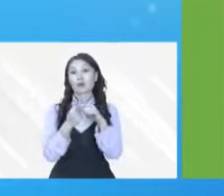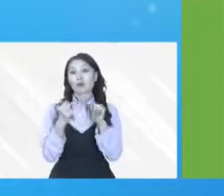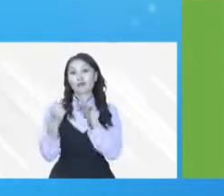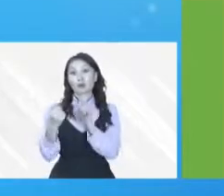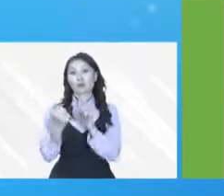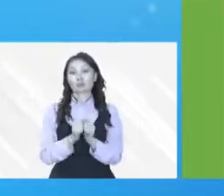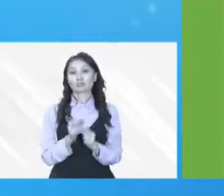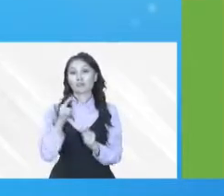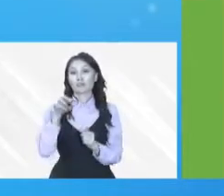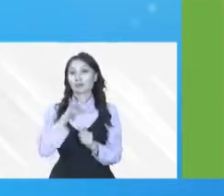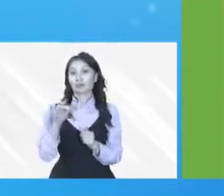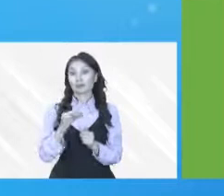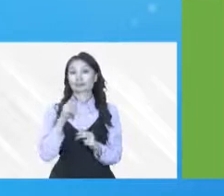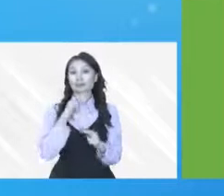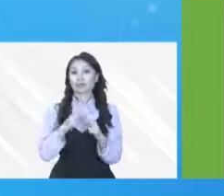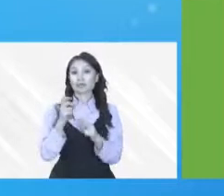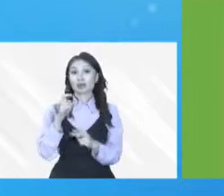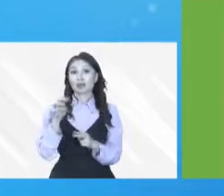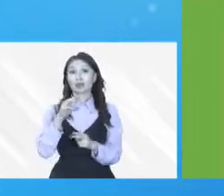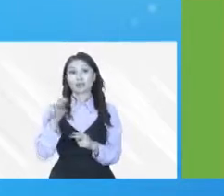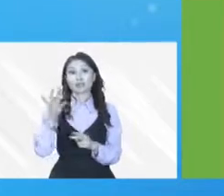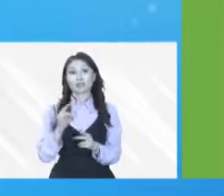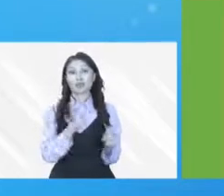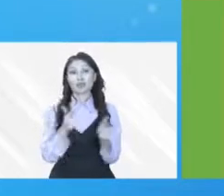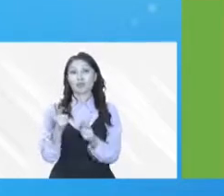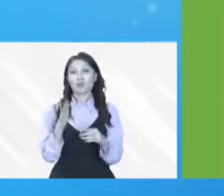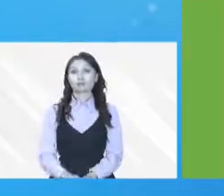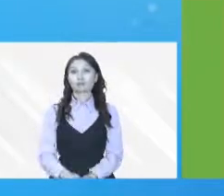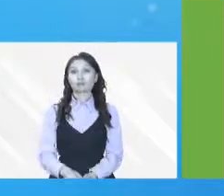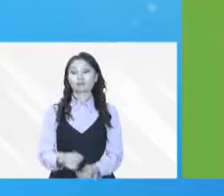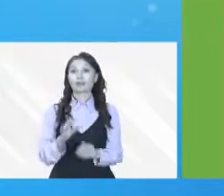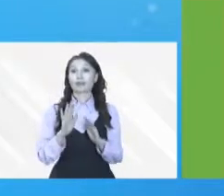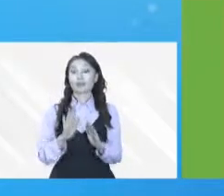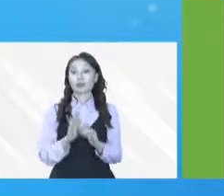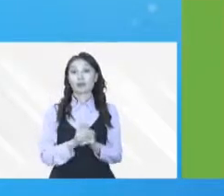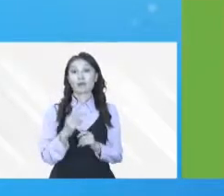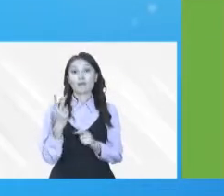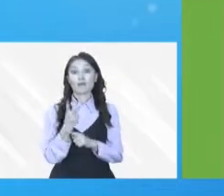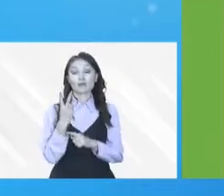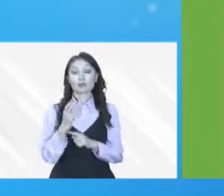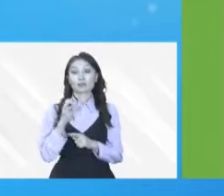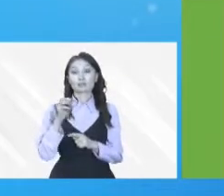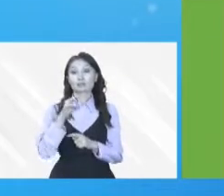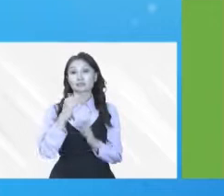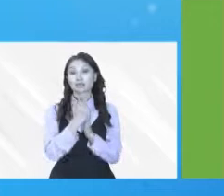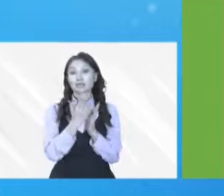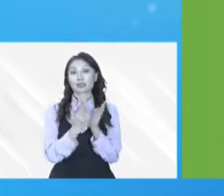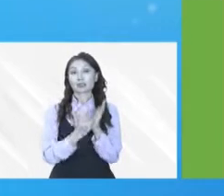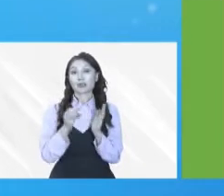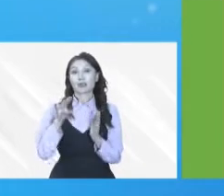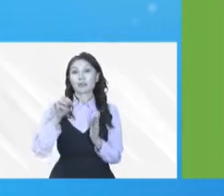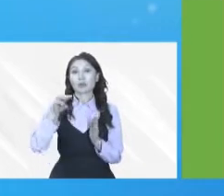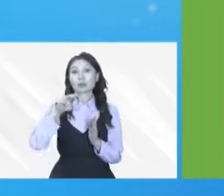клетки. Теперь сестринские хроматиды готовы к разделению. Итак, во вторую стадию